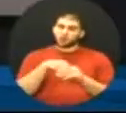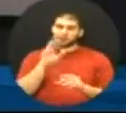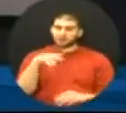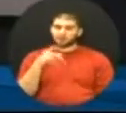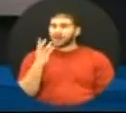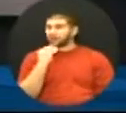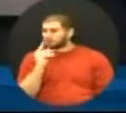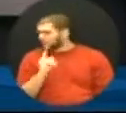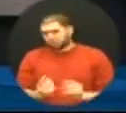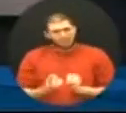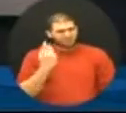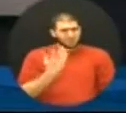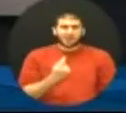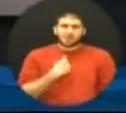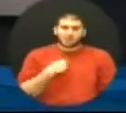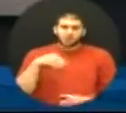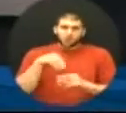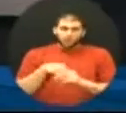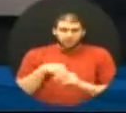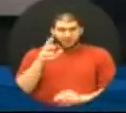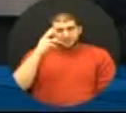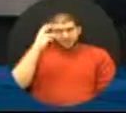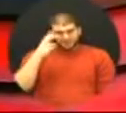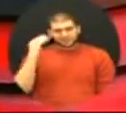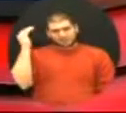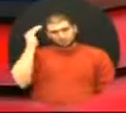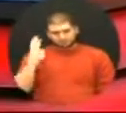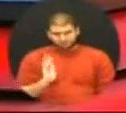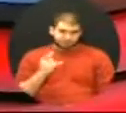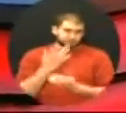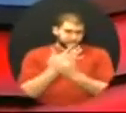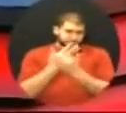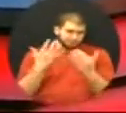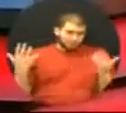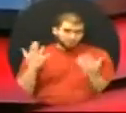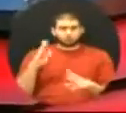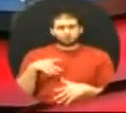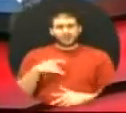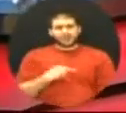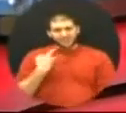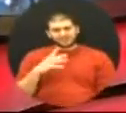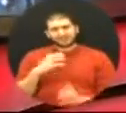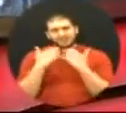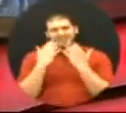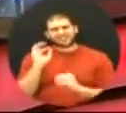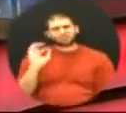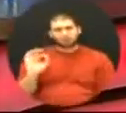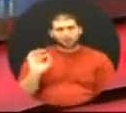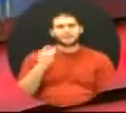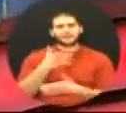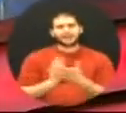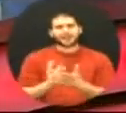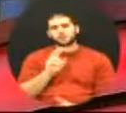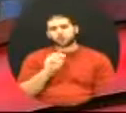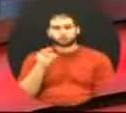ערבים. לא, מה פתאום? אני כוללת בתוך זה גם את הערבים ואת הדרוזים. עכשיו, זה ברור לגמרי שהחוויה והנרטיב שלהם בחלק